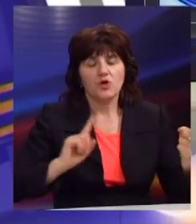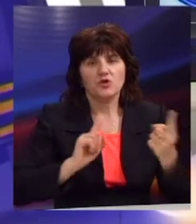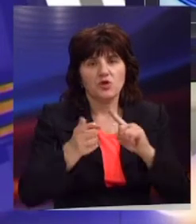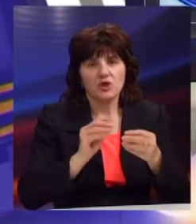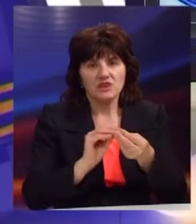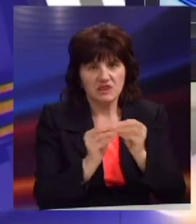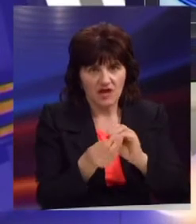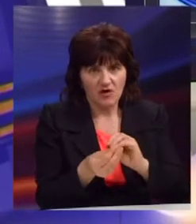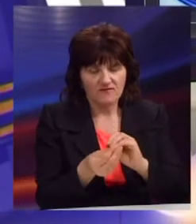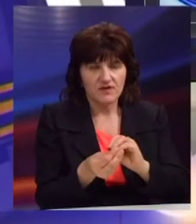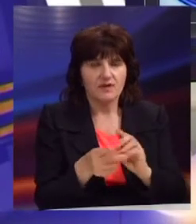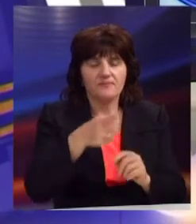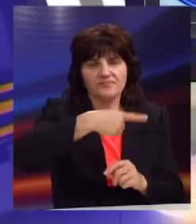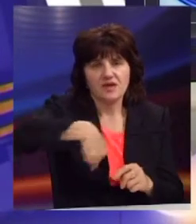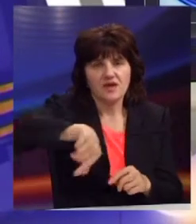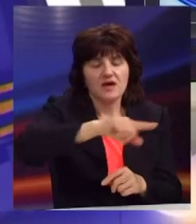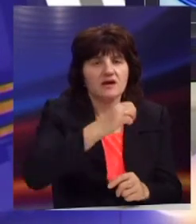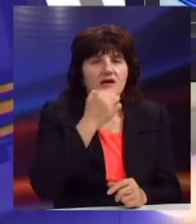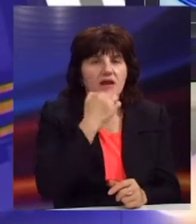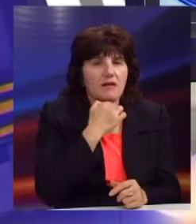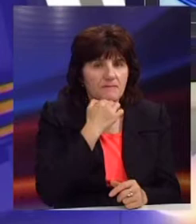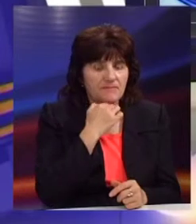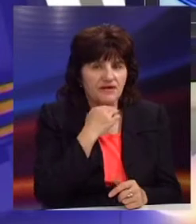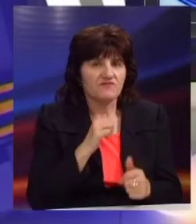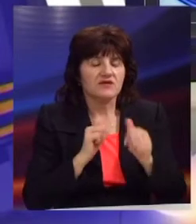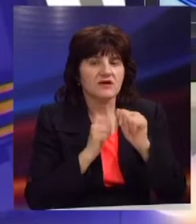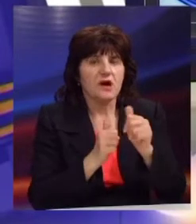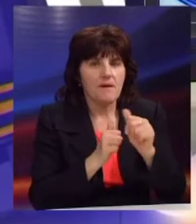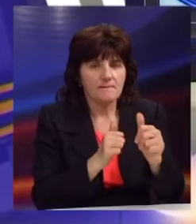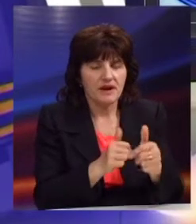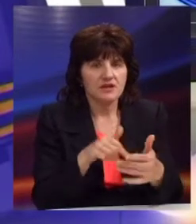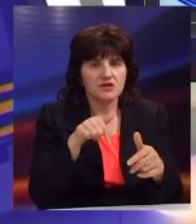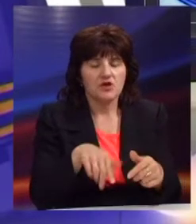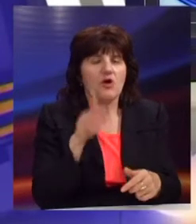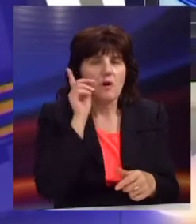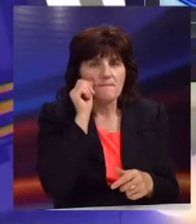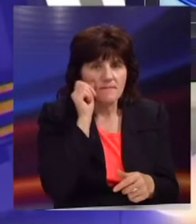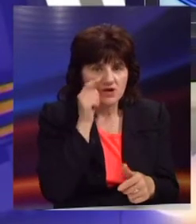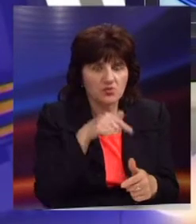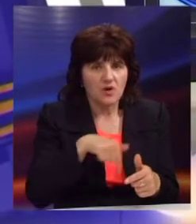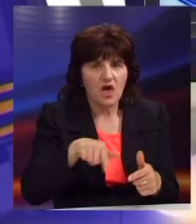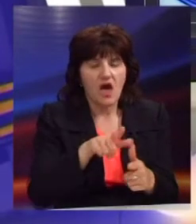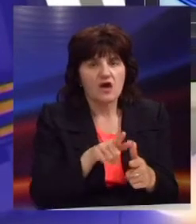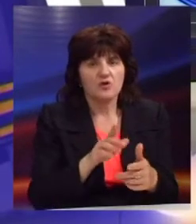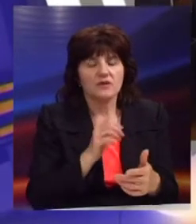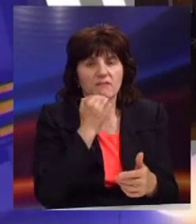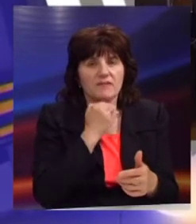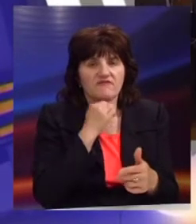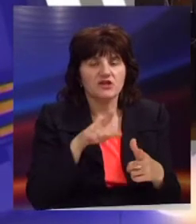je organizovala Regionalna privredna komora kao prateću manifestaciju Međunarodnog i regionalnog sajma privrede u